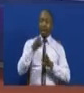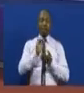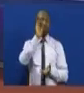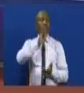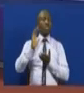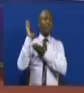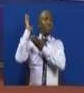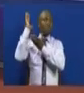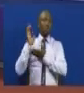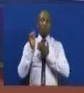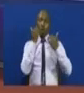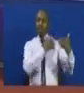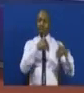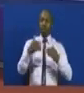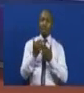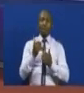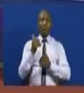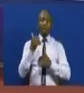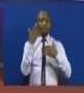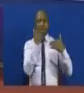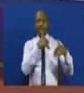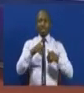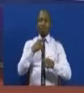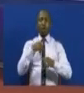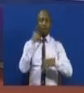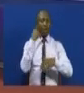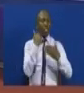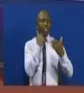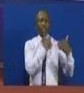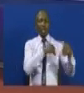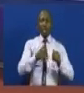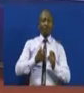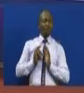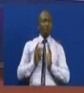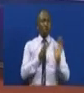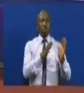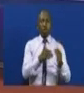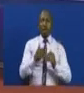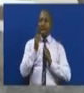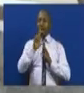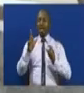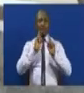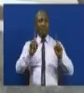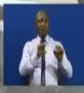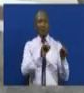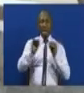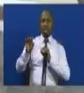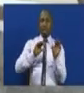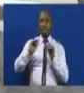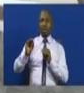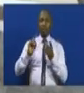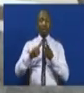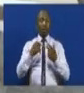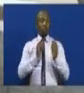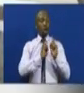vile mechi zitakuwa zinachezwa kwa mfululizo. Waendeshaji wa ligi mbalimbali duniani watatumia utaratibu huo